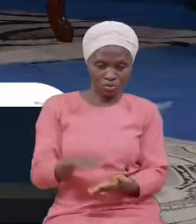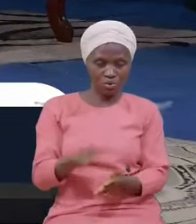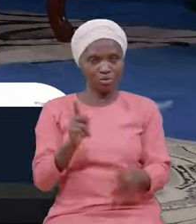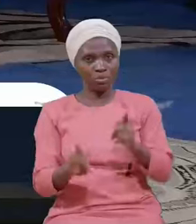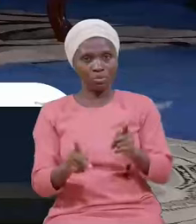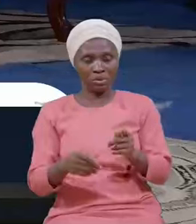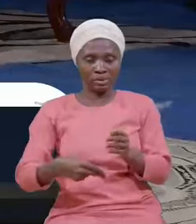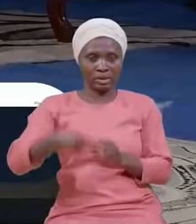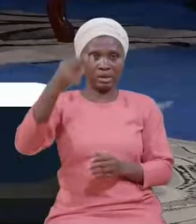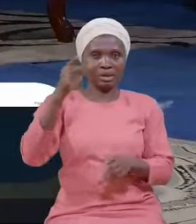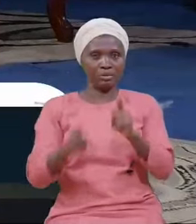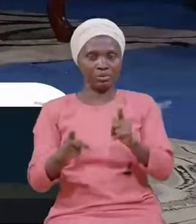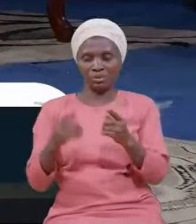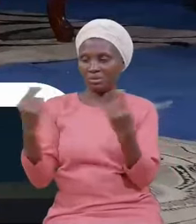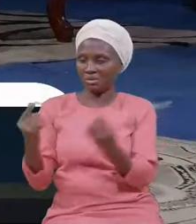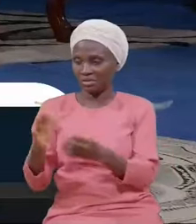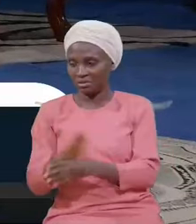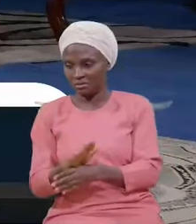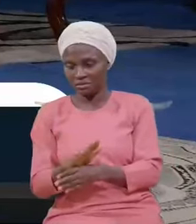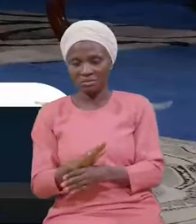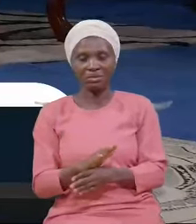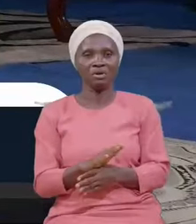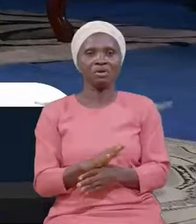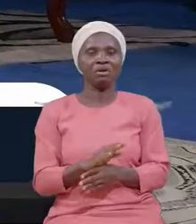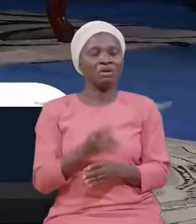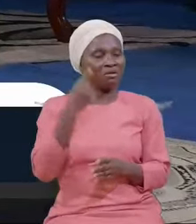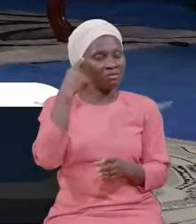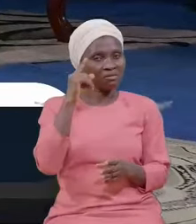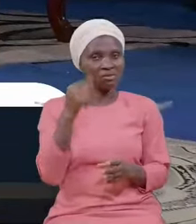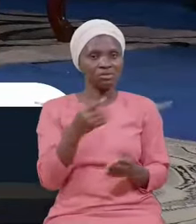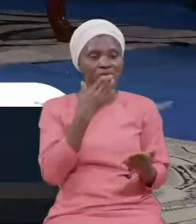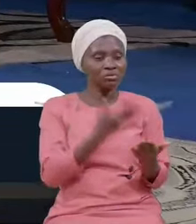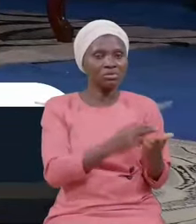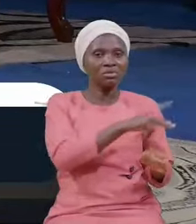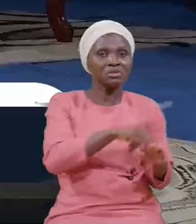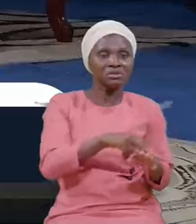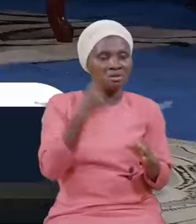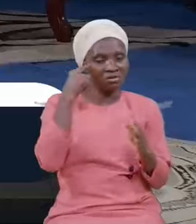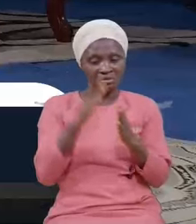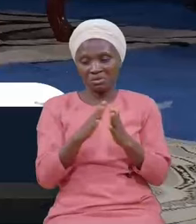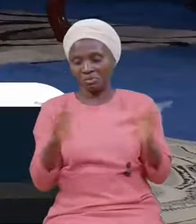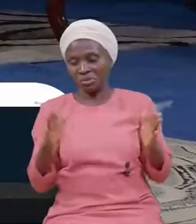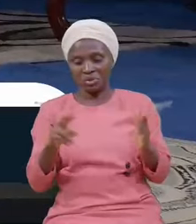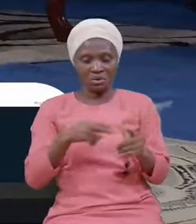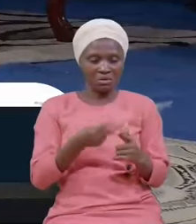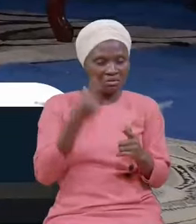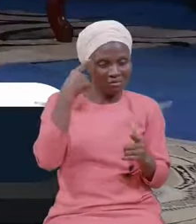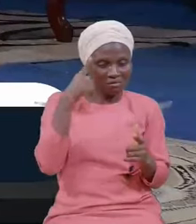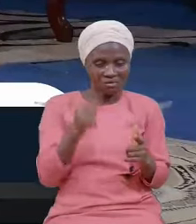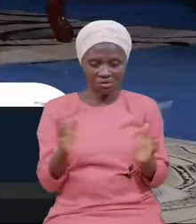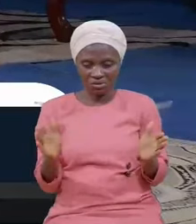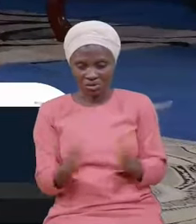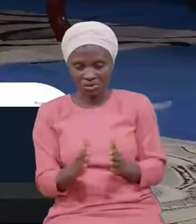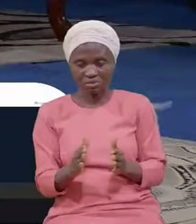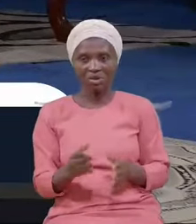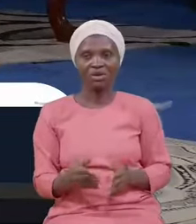pécheurs, pour ceux qui sont bons de nature, pour les grands et les petits, pour ceux qui sont par